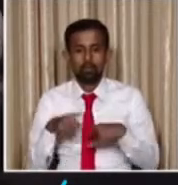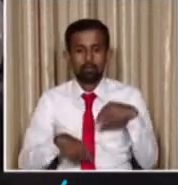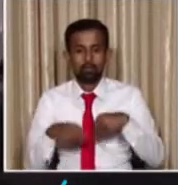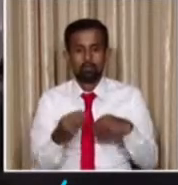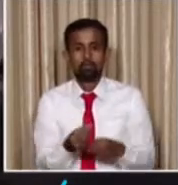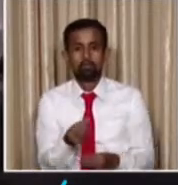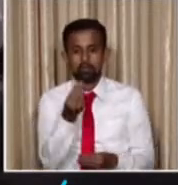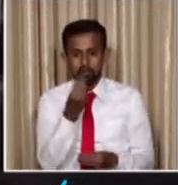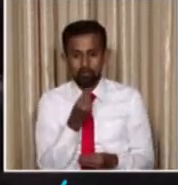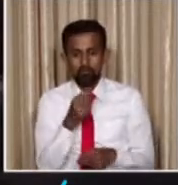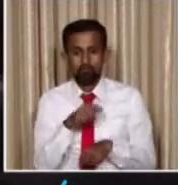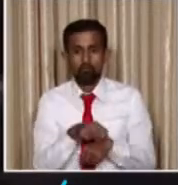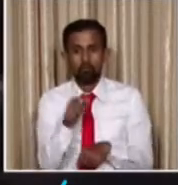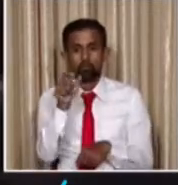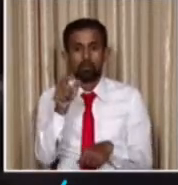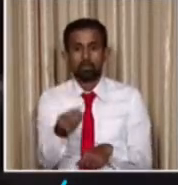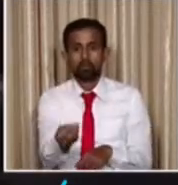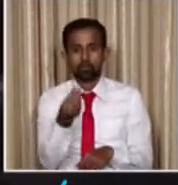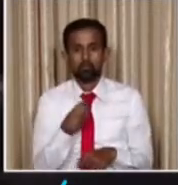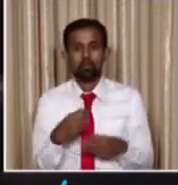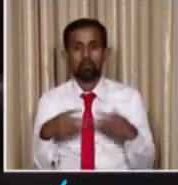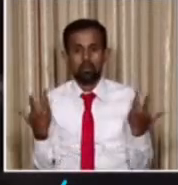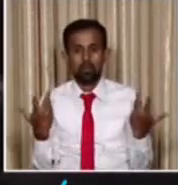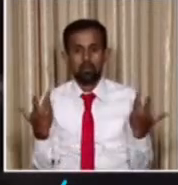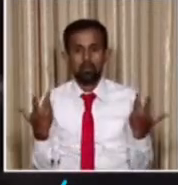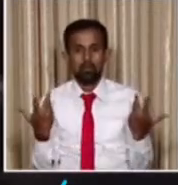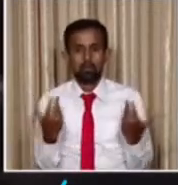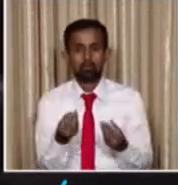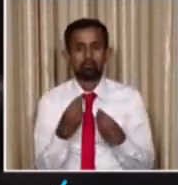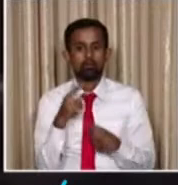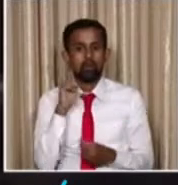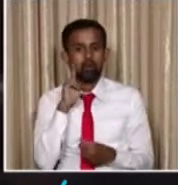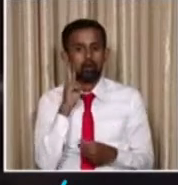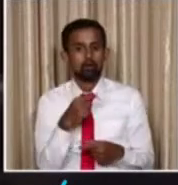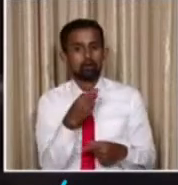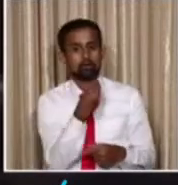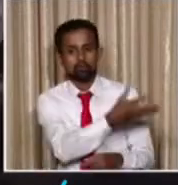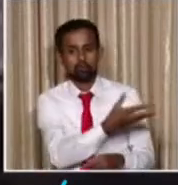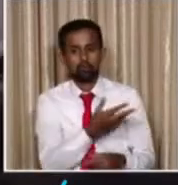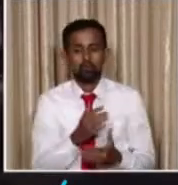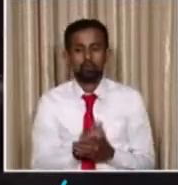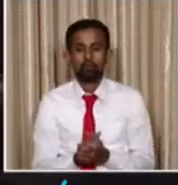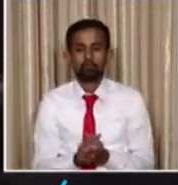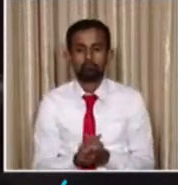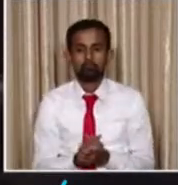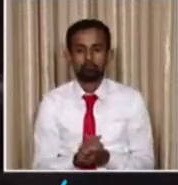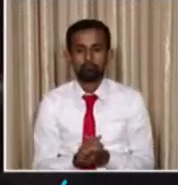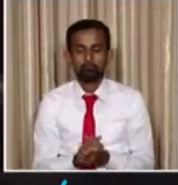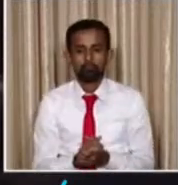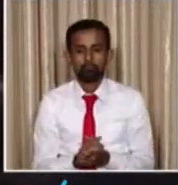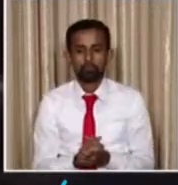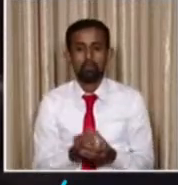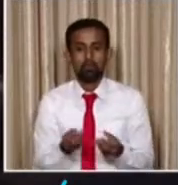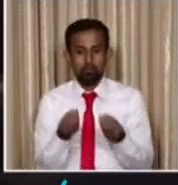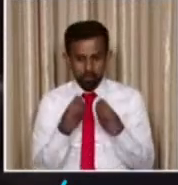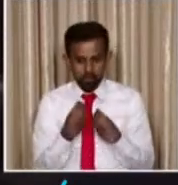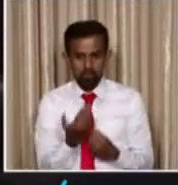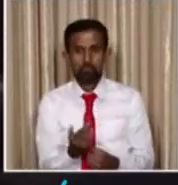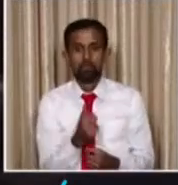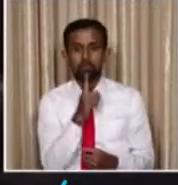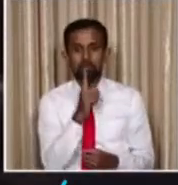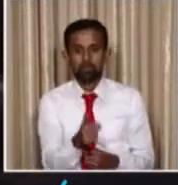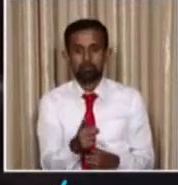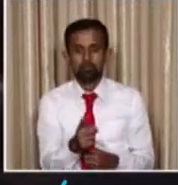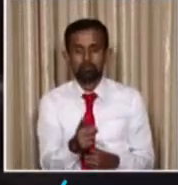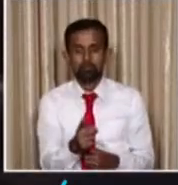ඉල්ලුවා ඒ ඉල්ලුප වෙලාවේ ඔබතුමාලා ඡන්ද දුන්නේ නැහැ ඔබතුමාලා ඡන්ද දුන්නේ රනිල් වික්‍රමසිංහට ඉතින් දැන් බාර ගන්න තමයි ඉල්ලුවේ